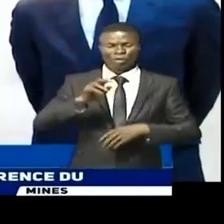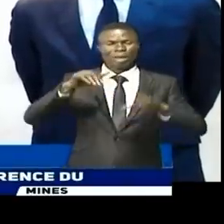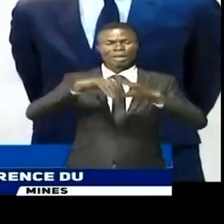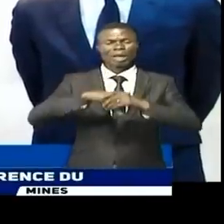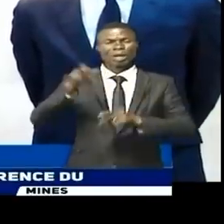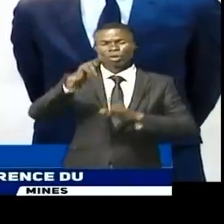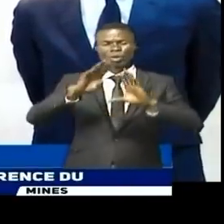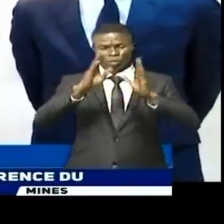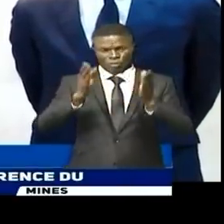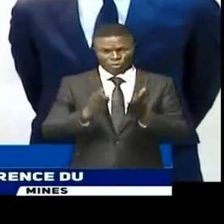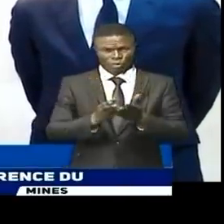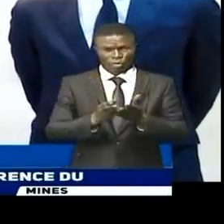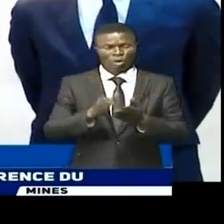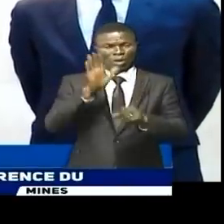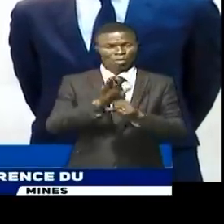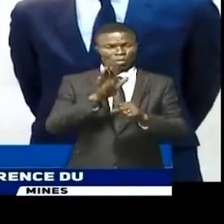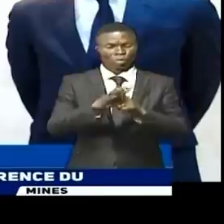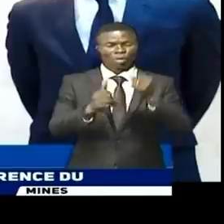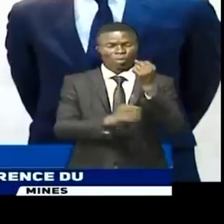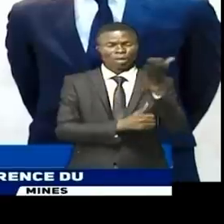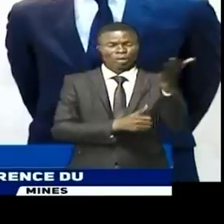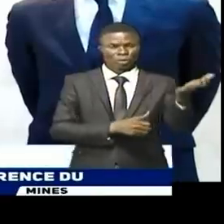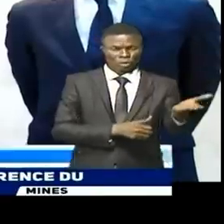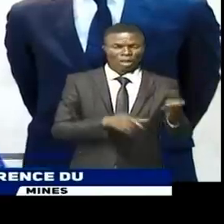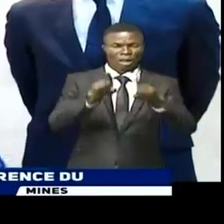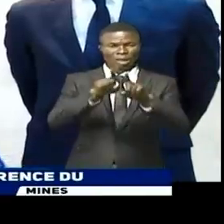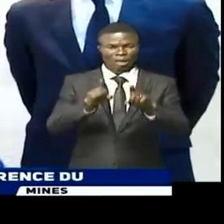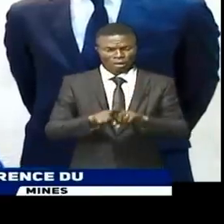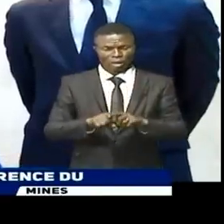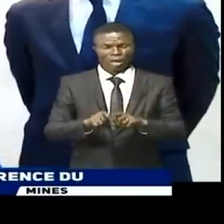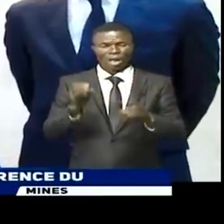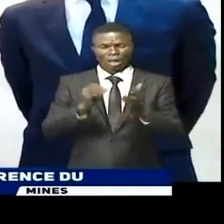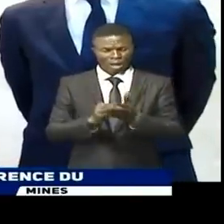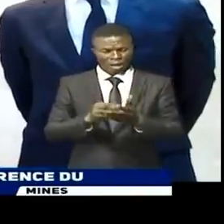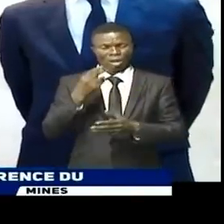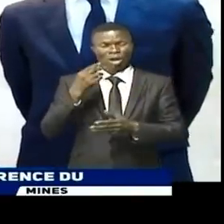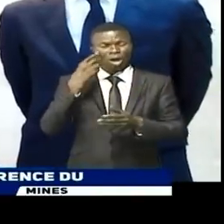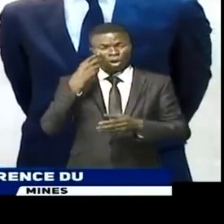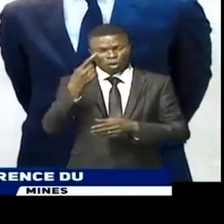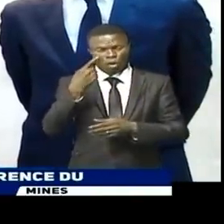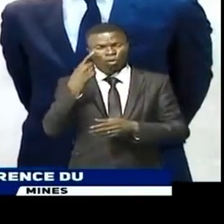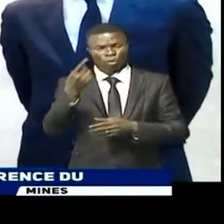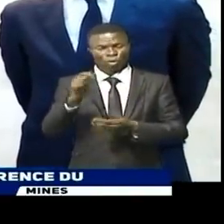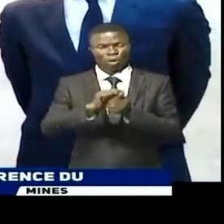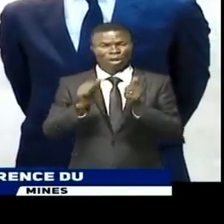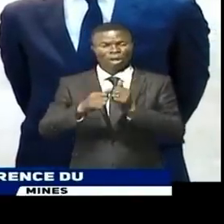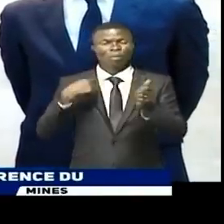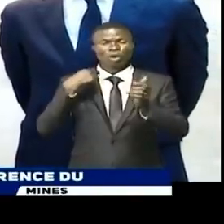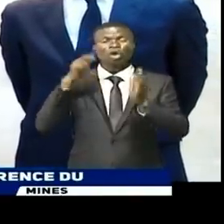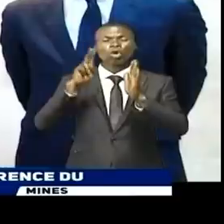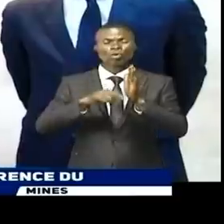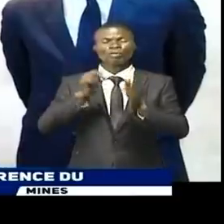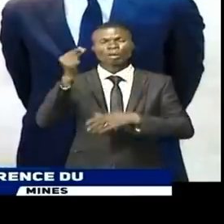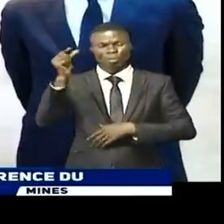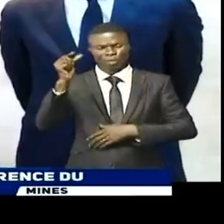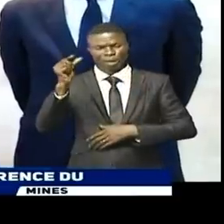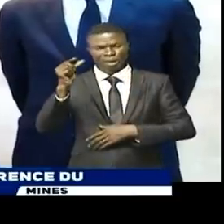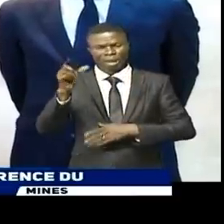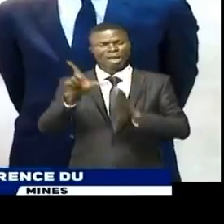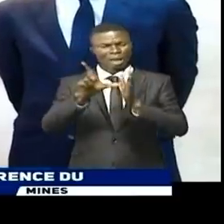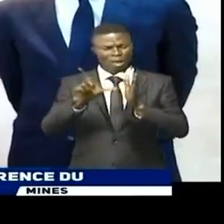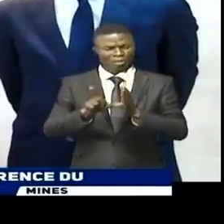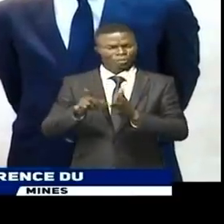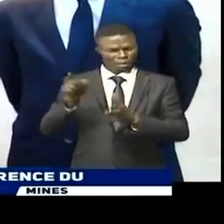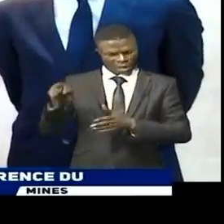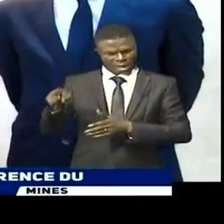où se trouvent les différents gisements miniers nous allons aussi regarder les questions de gouvernance minière parce qu'on sait que dans le secteur